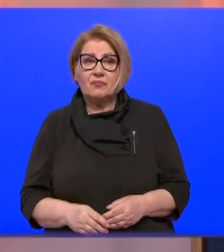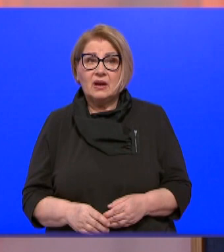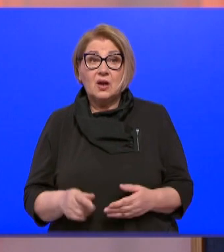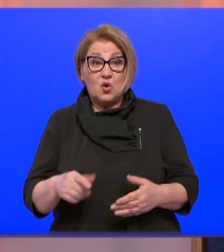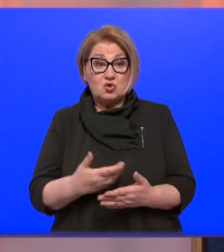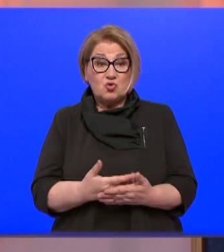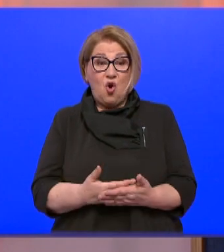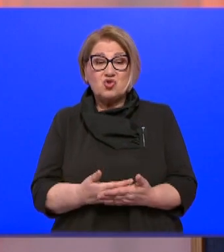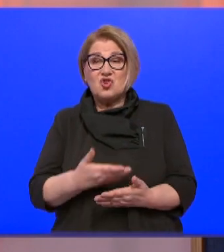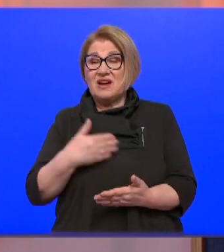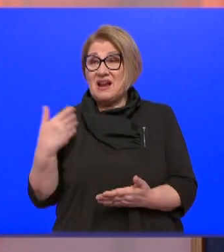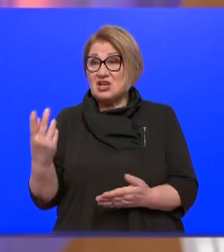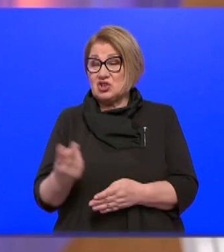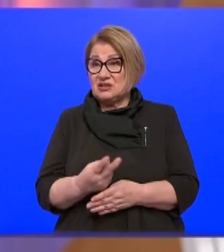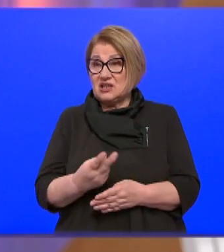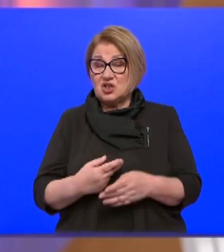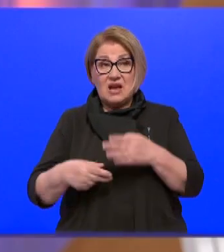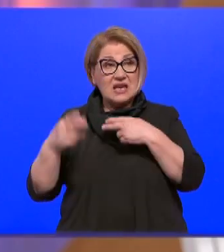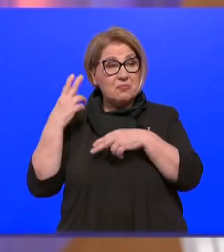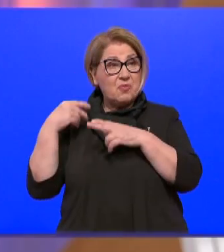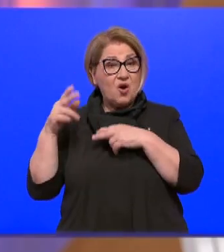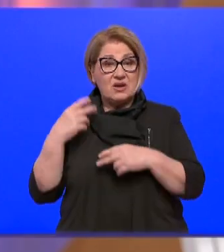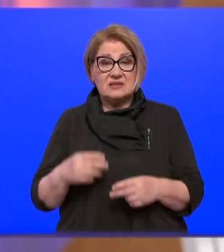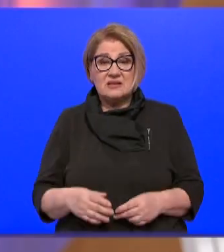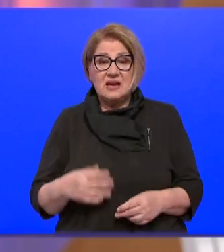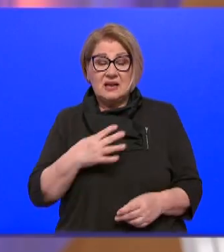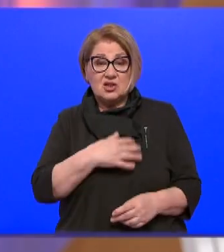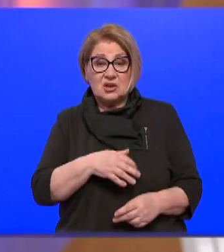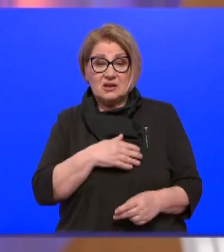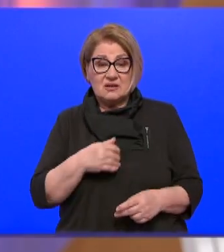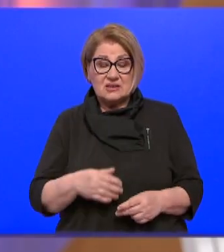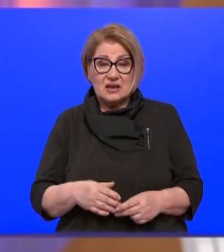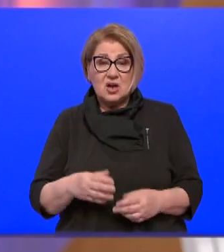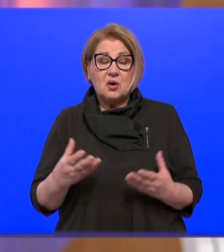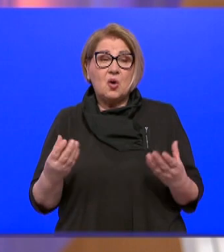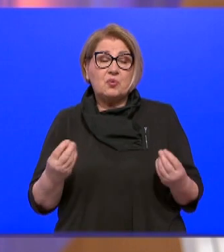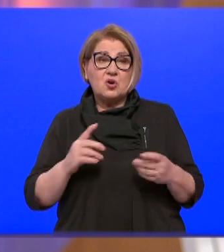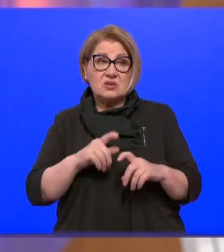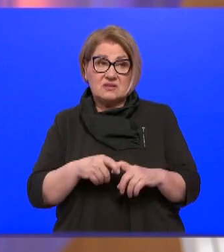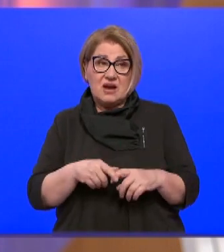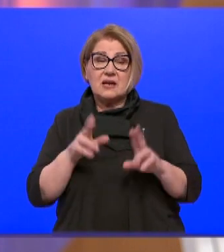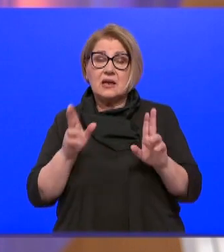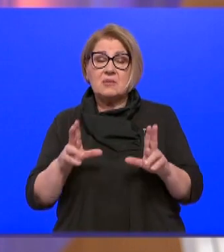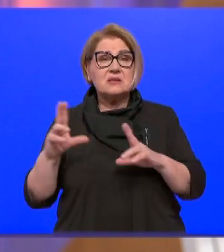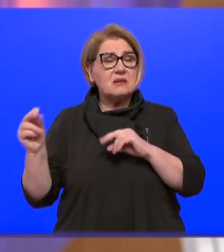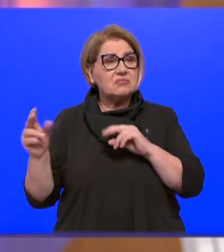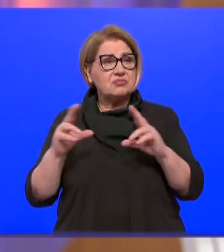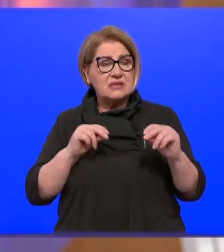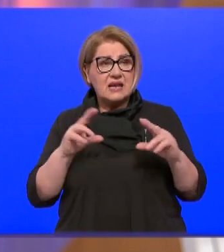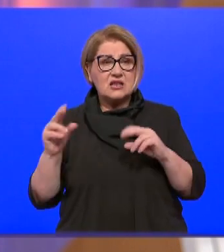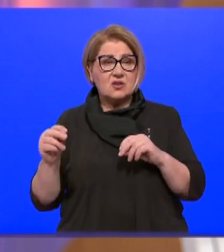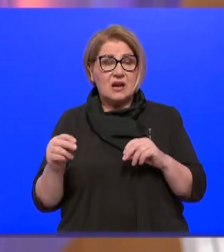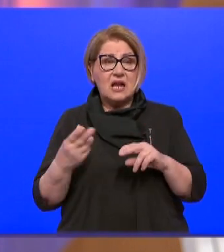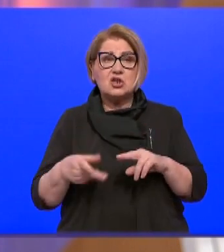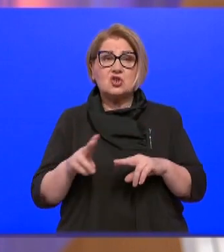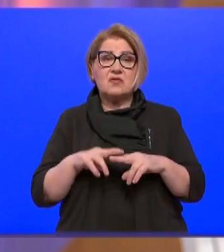korijen naše države i povijest naše Hrvatske. Tako, o mnogo čemu još ima za razgovarati, ali što više akcija